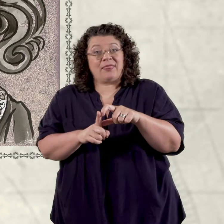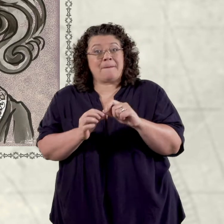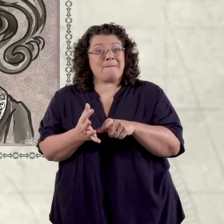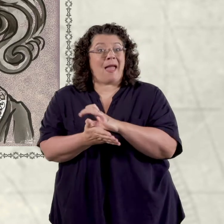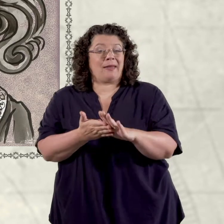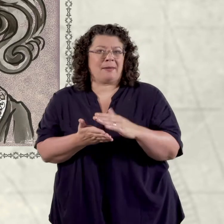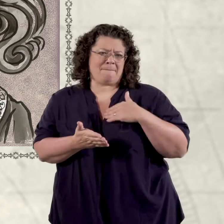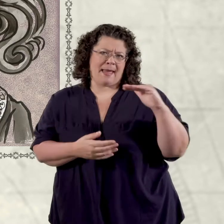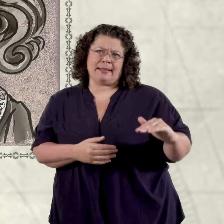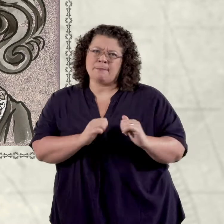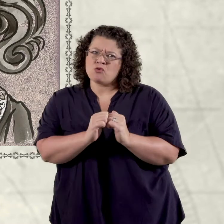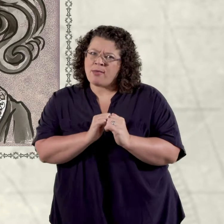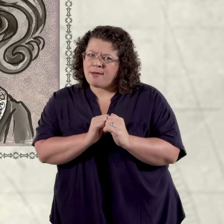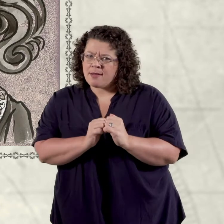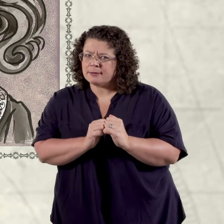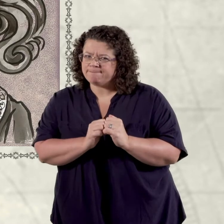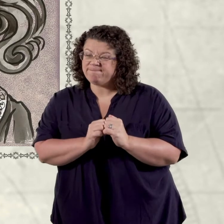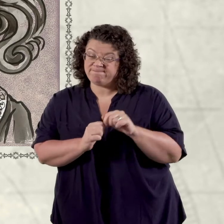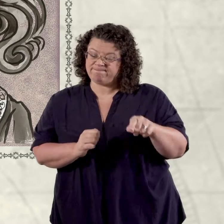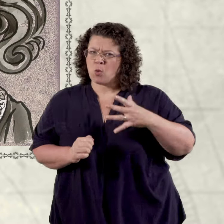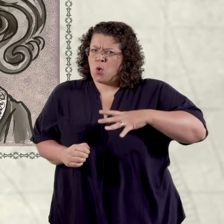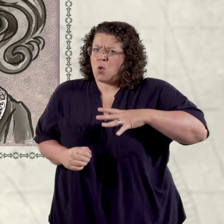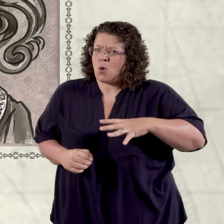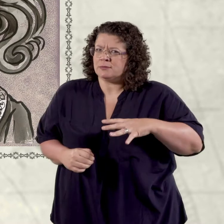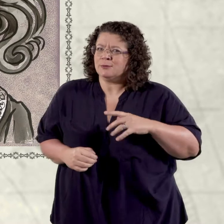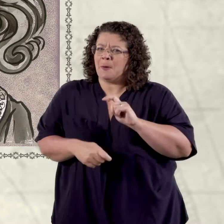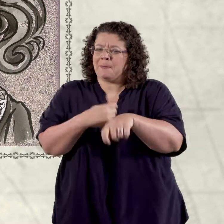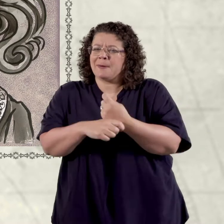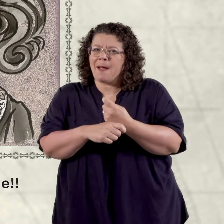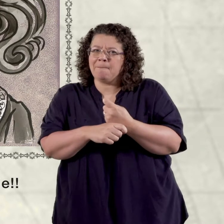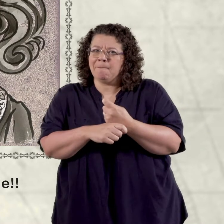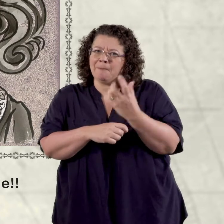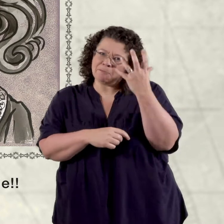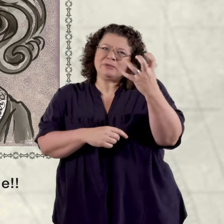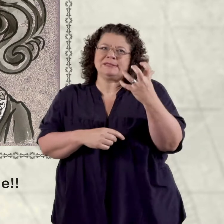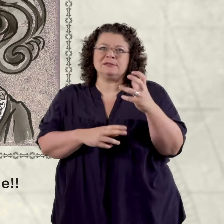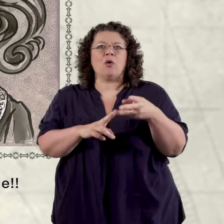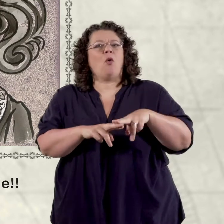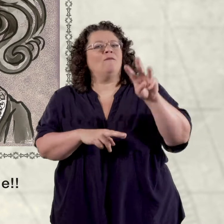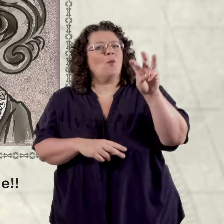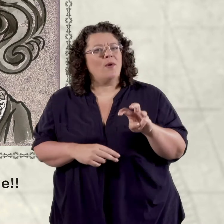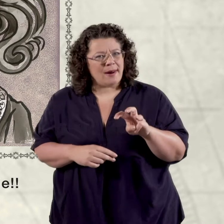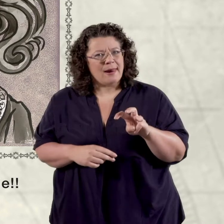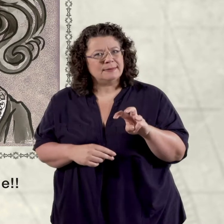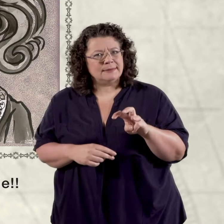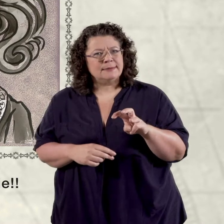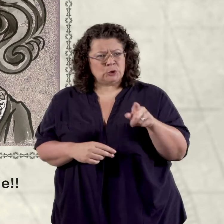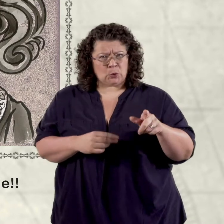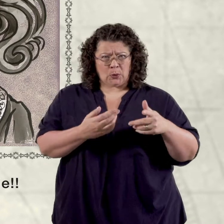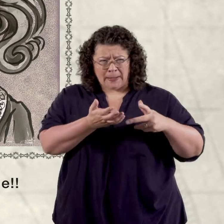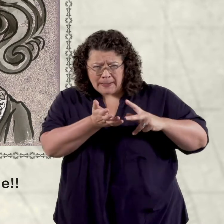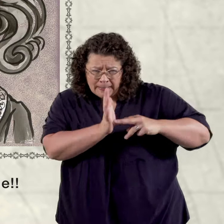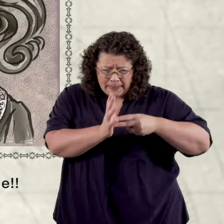mrawd bach. Roedd o hefyd eisiau bod yn Tywysog Cymru. Felly nath o gynllunio i fy llofruddio